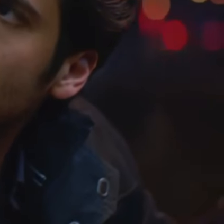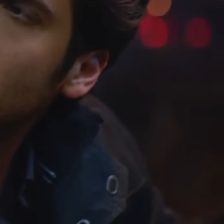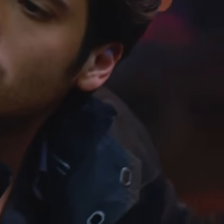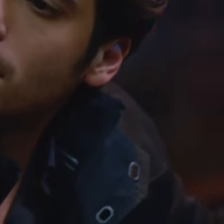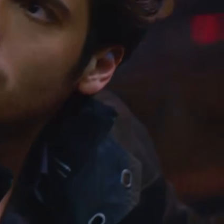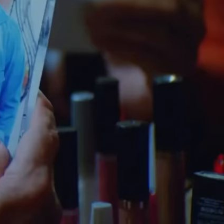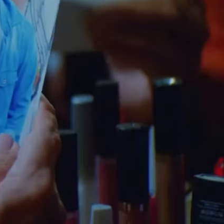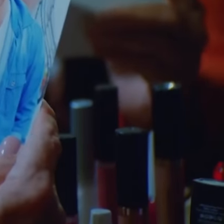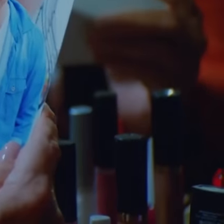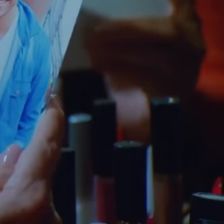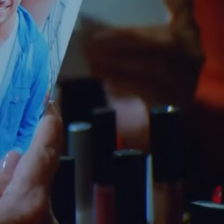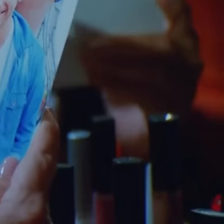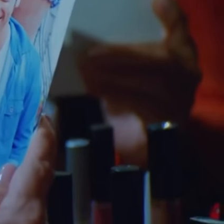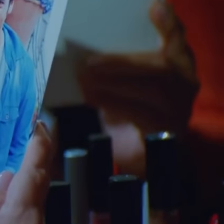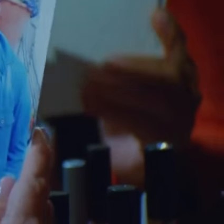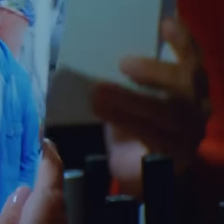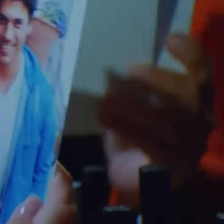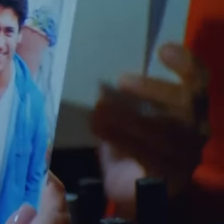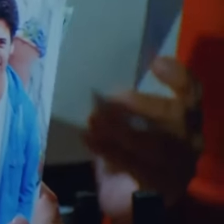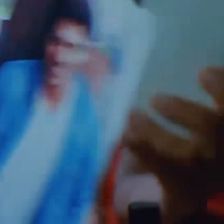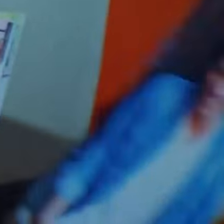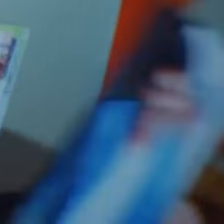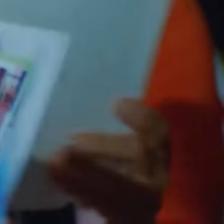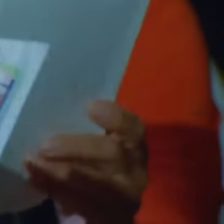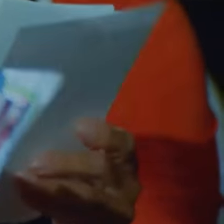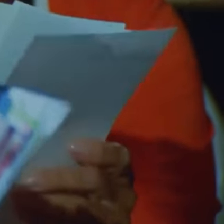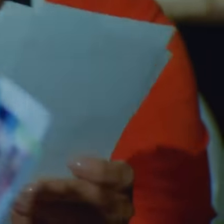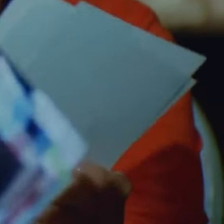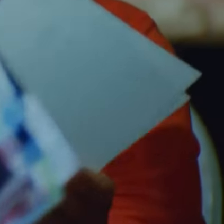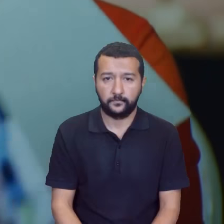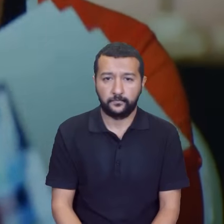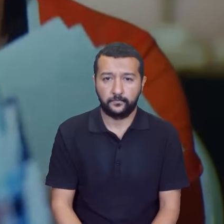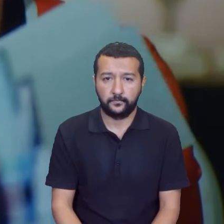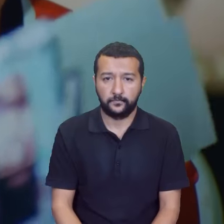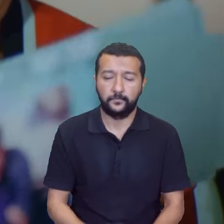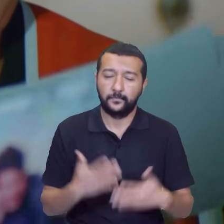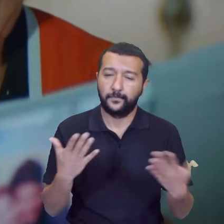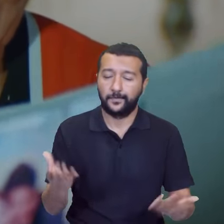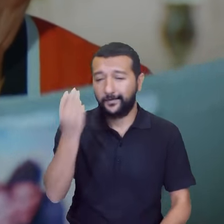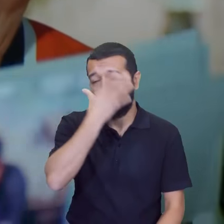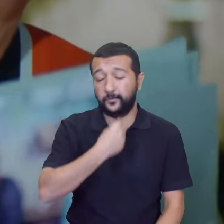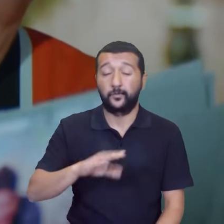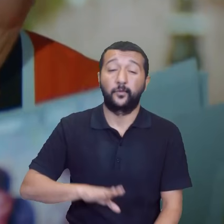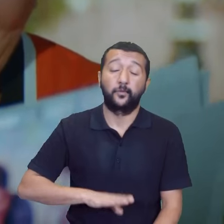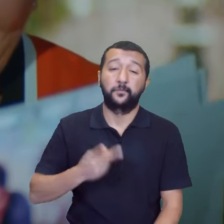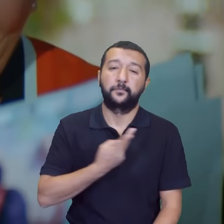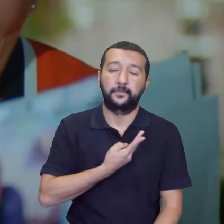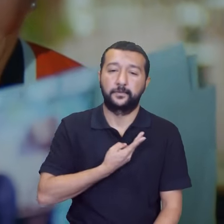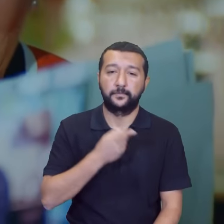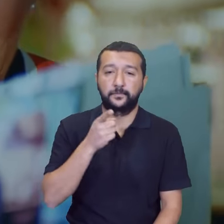Tarık'ın dış kapının önünde boydan çekilmiş, elleri cebinde gülümseyen fotoğrafı. Ah güzel oğluşum